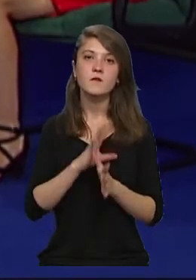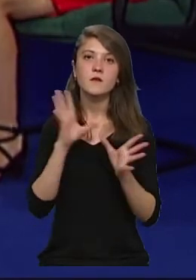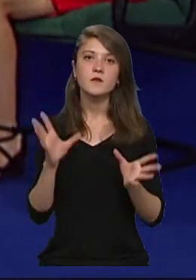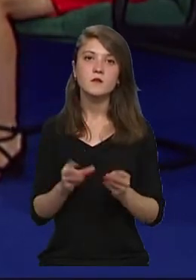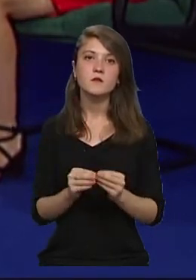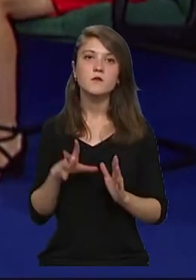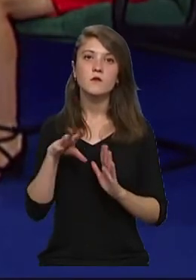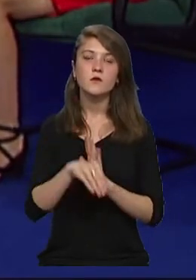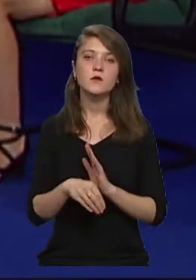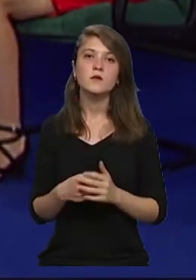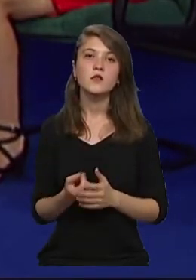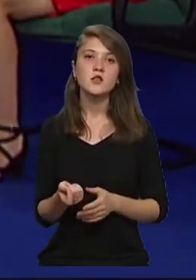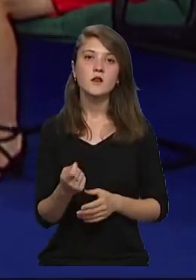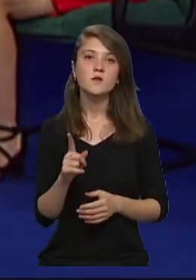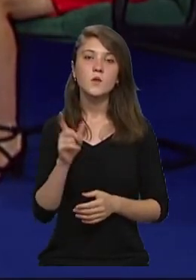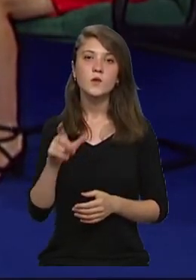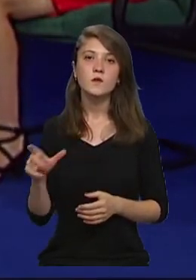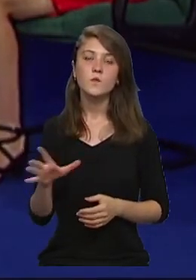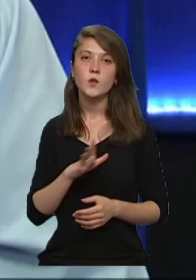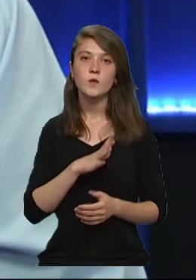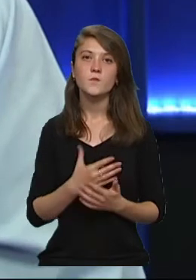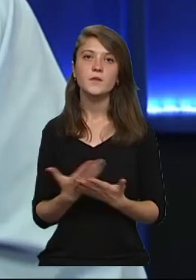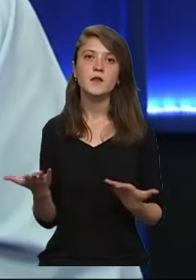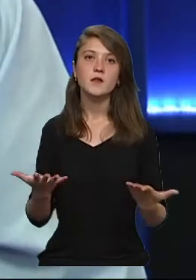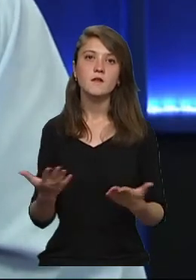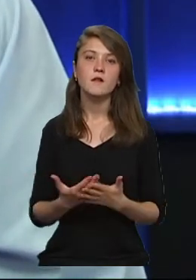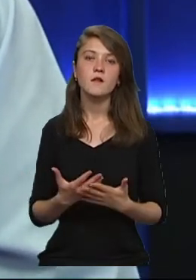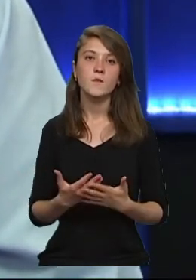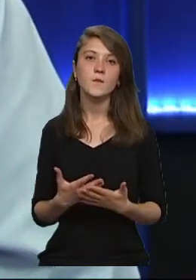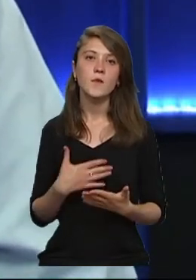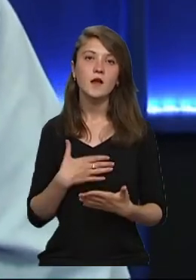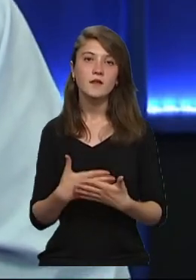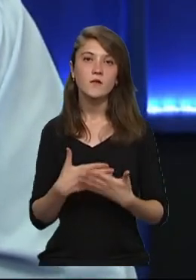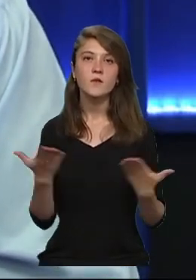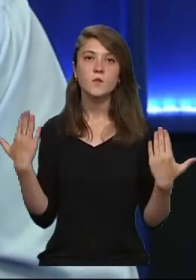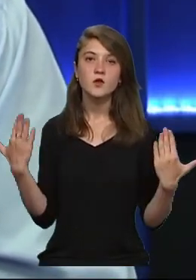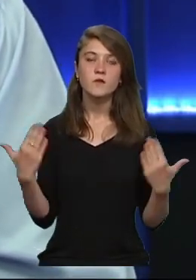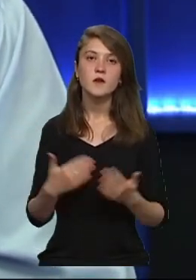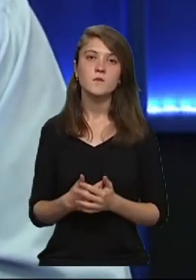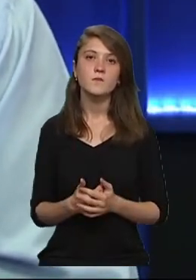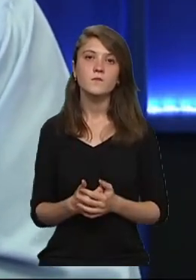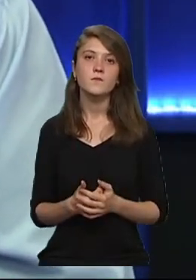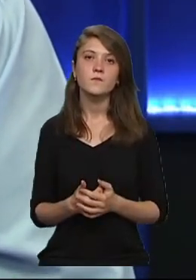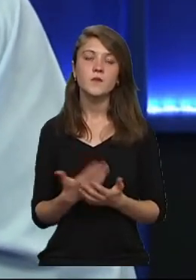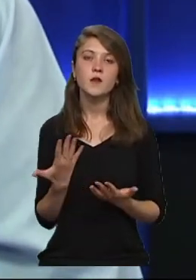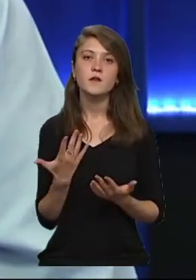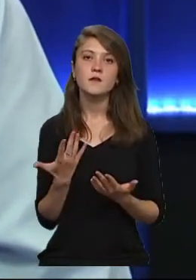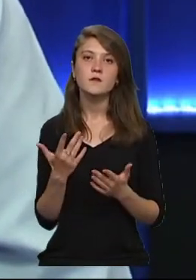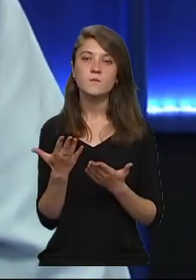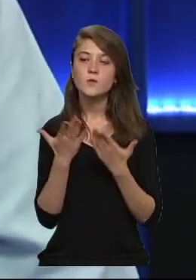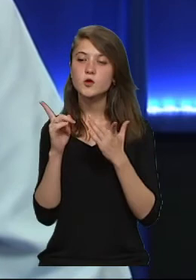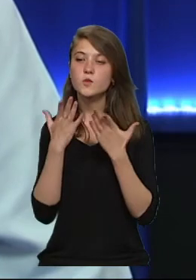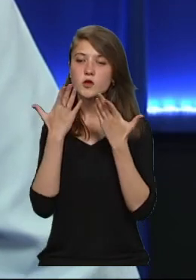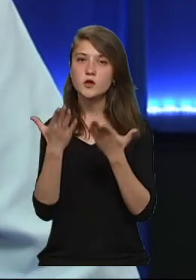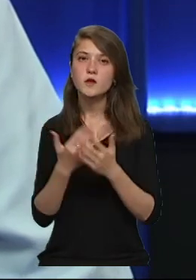всі долучити джерела, щоб людині було де активно відпочивати, де почерпати якісь знання,